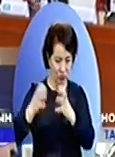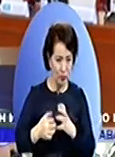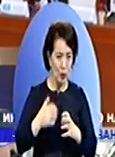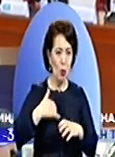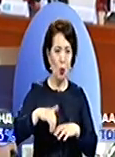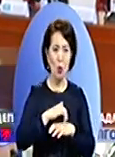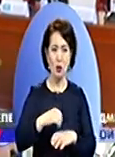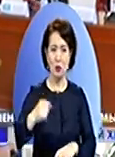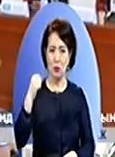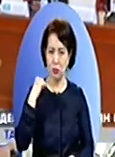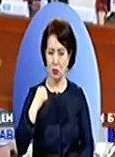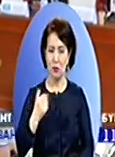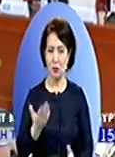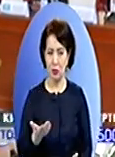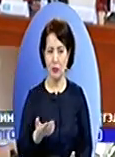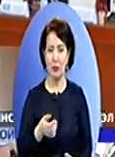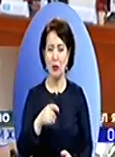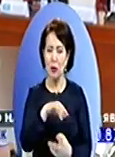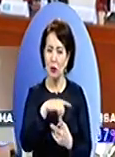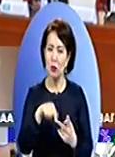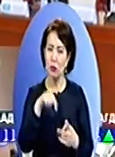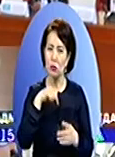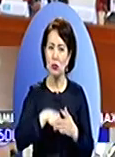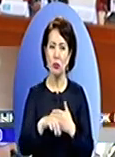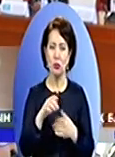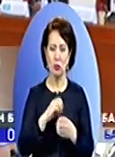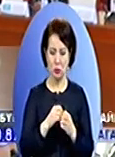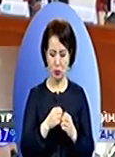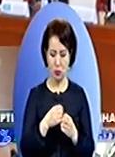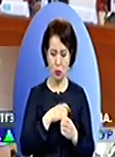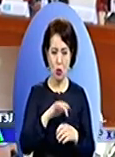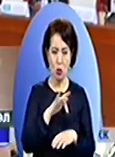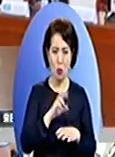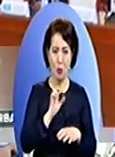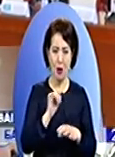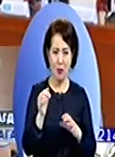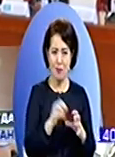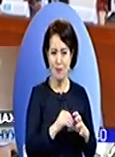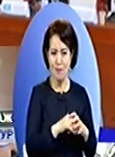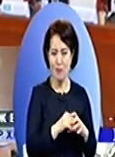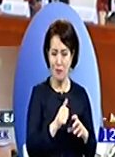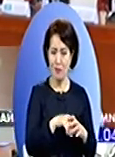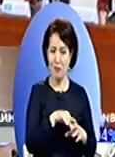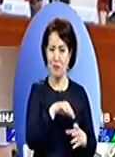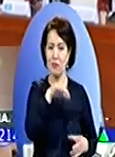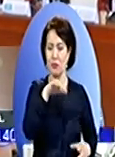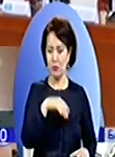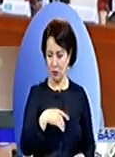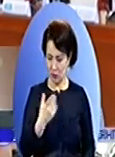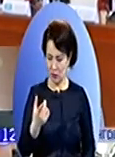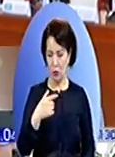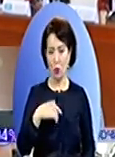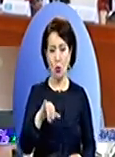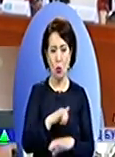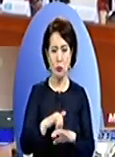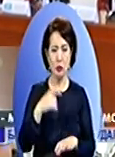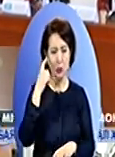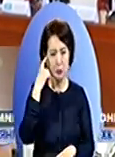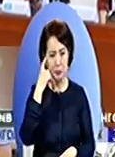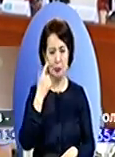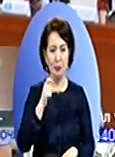улсынхаа бүх алтыг одоо шинэ хоримтлал болгох төв банкныхад ороод хатгуулж ингэж явж байгаа нь бол бүхээр бас энэ үндэснээ бодсон их хоромч одоо